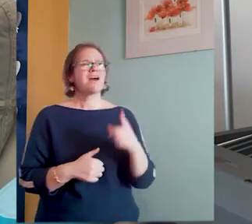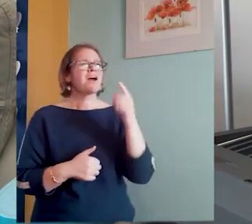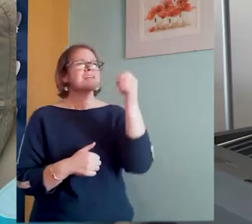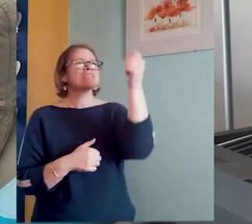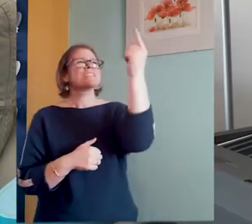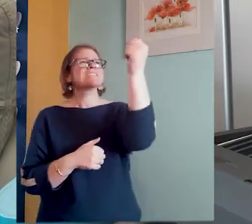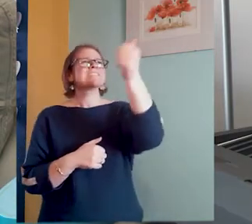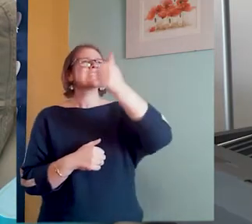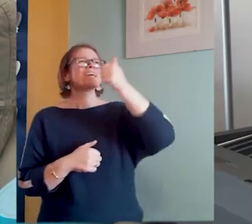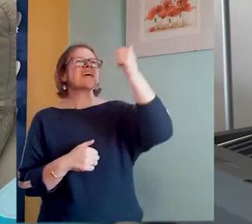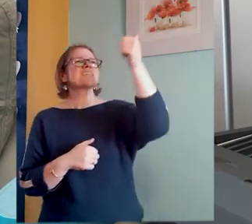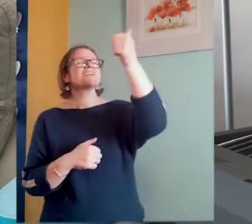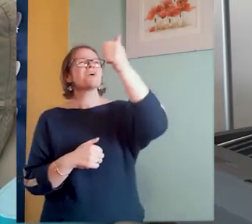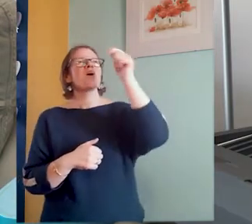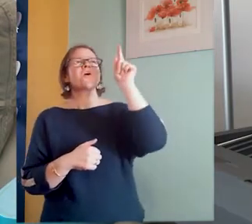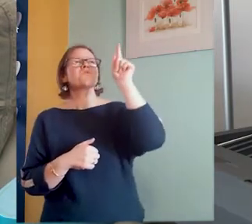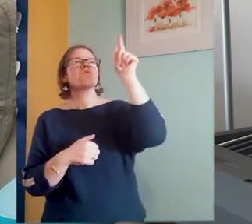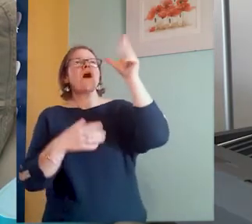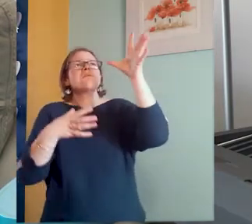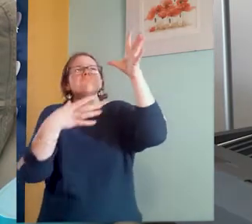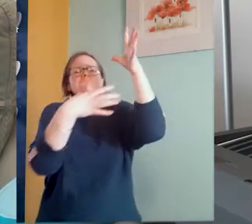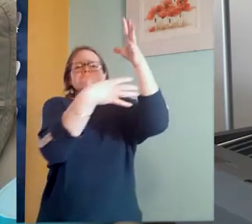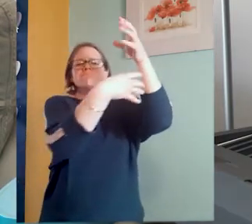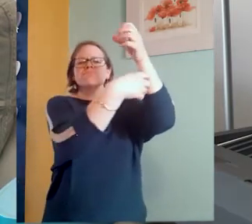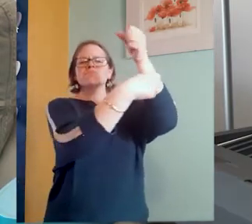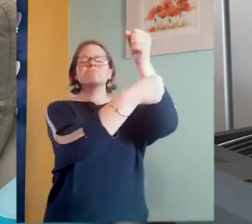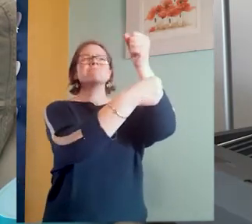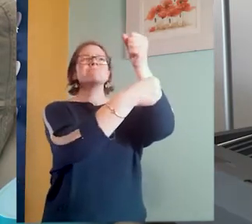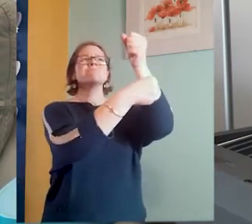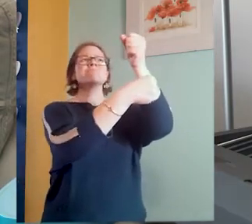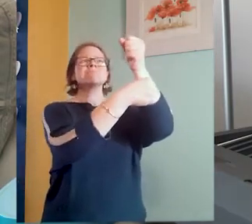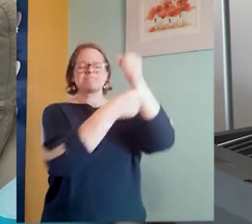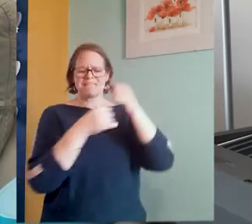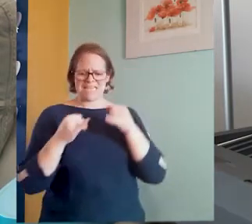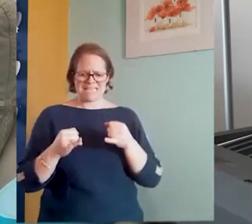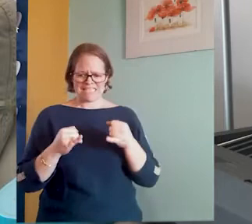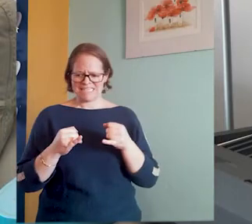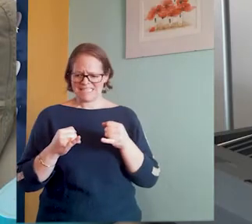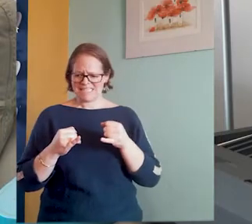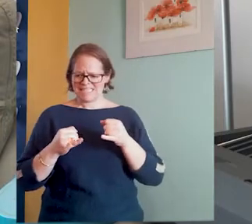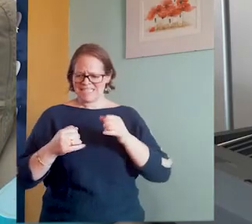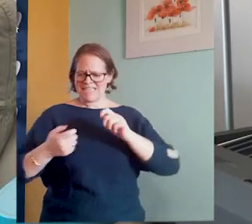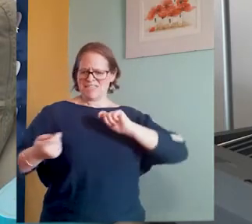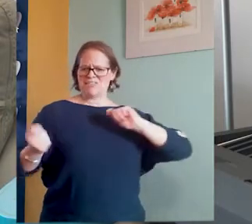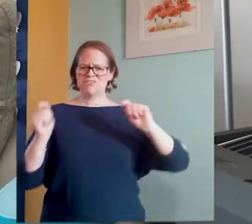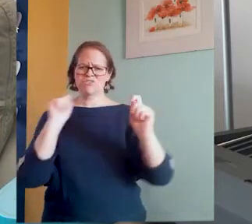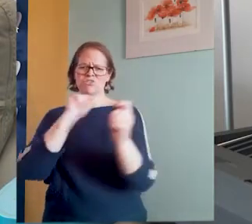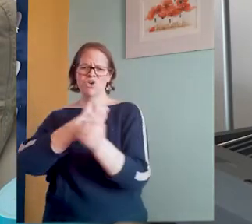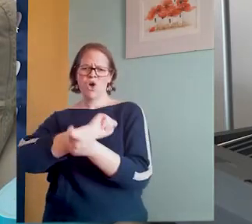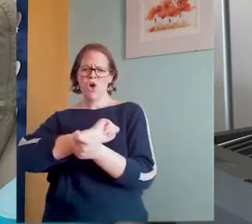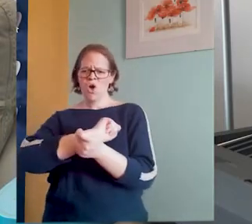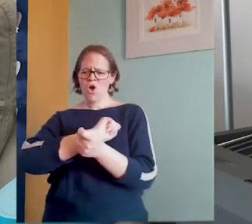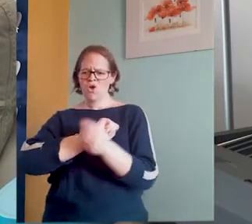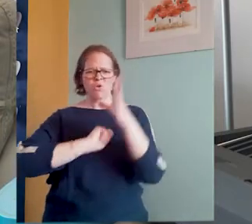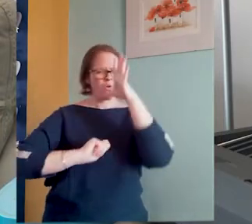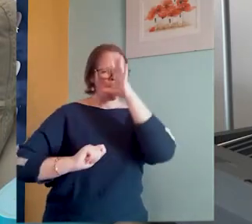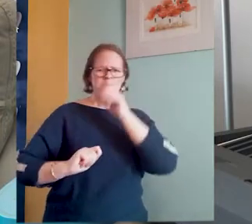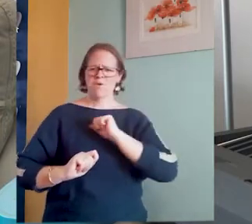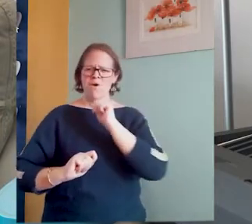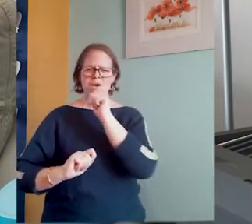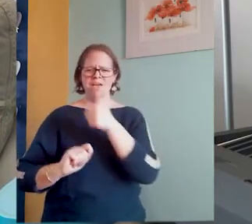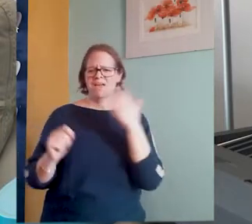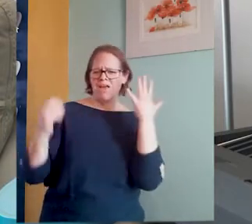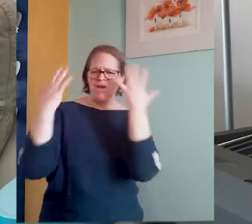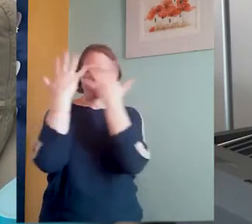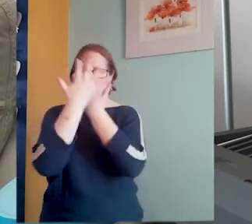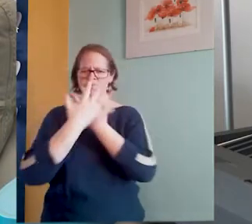Il y a tout qui change ici. On ne comprend plus rien. Tout est flou. Mais Seigneur, je veux mettre mon espoir